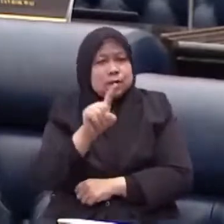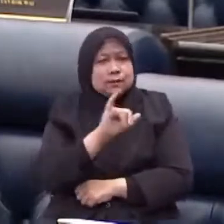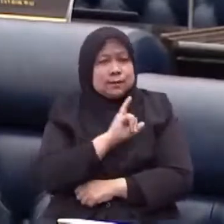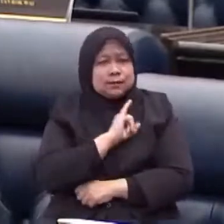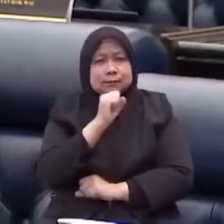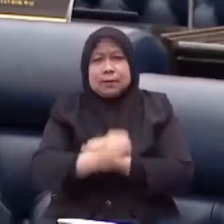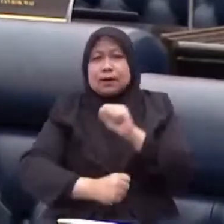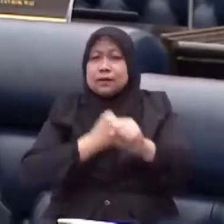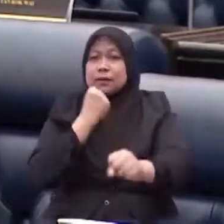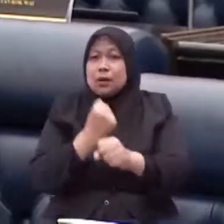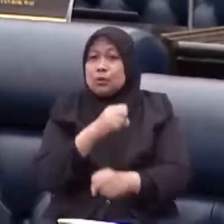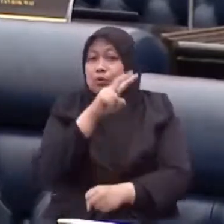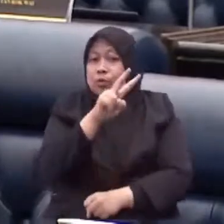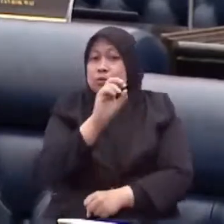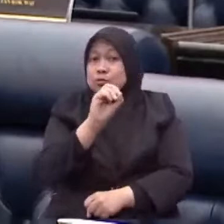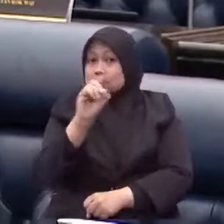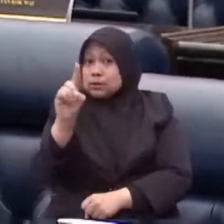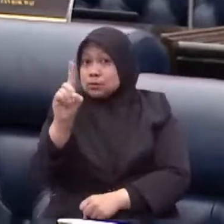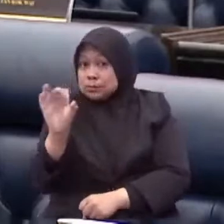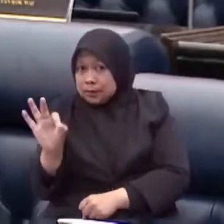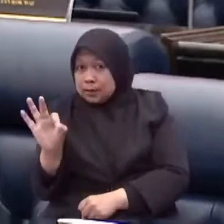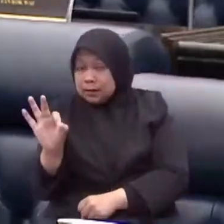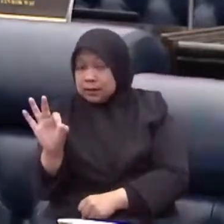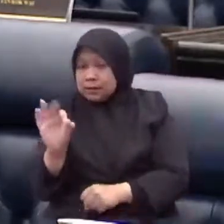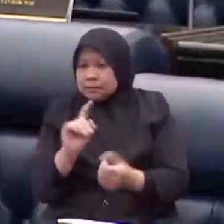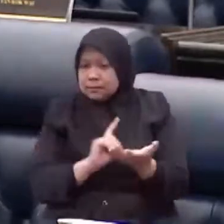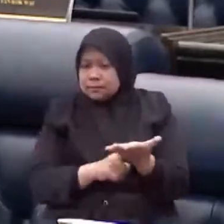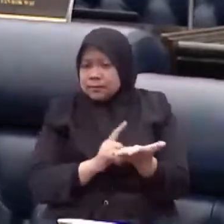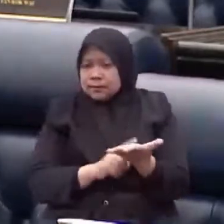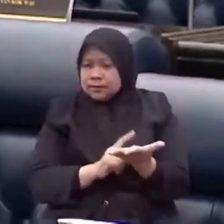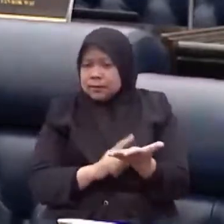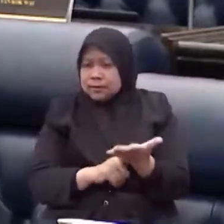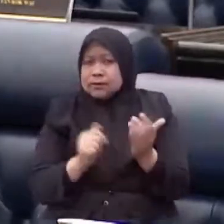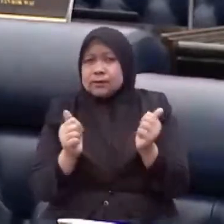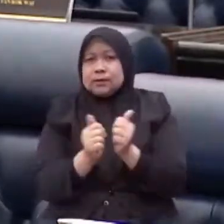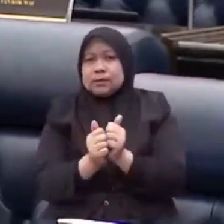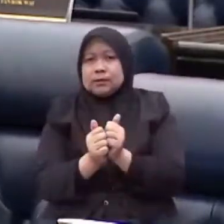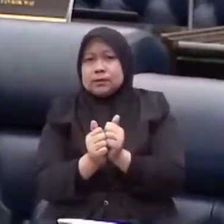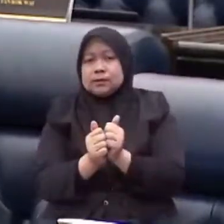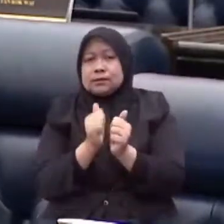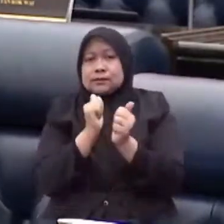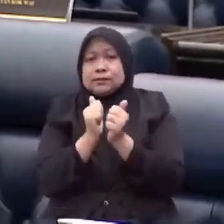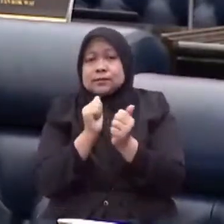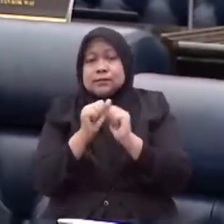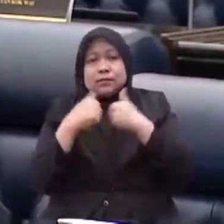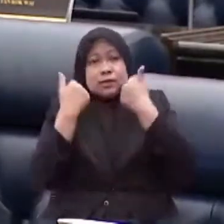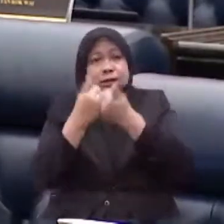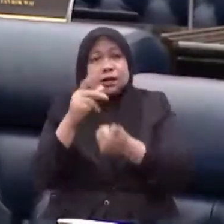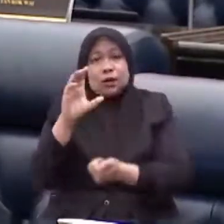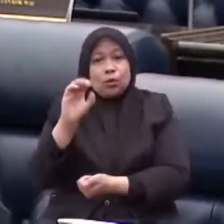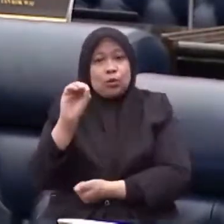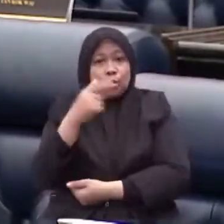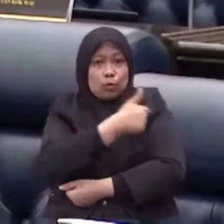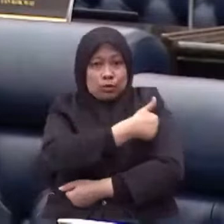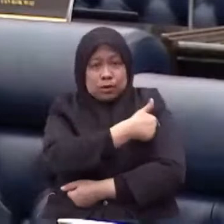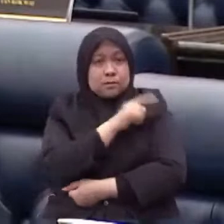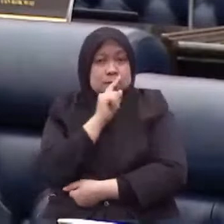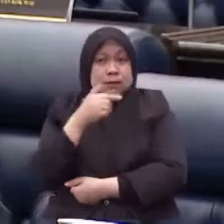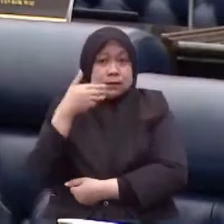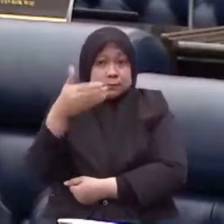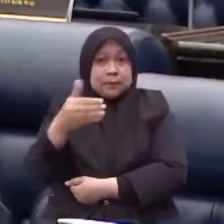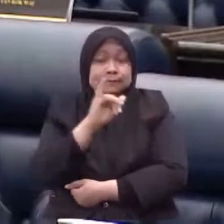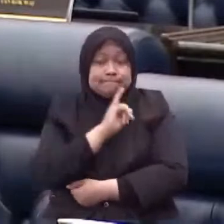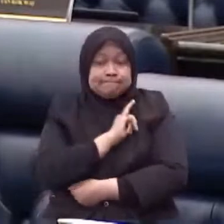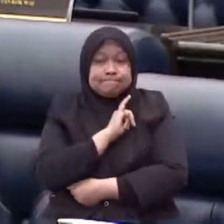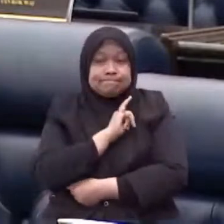saya pada tahun 2019 selepas rundingan yang dibuat bersama dengan Syarikat coca-cola khususnya dengan Kementerian keuangannya berada di depan